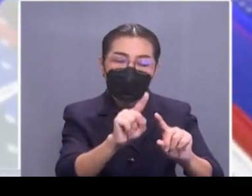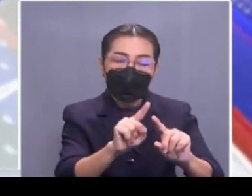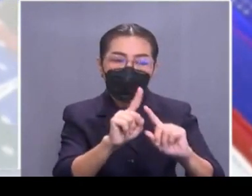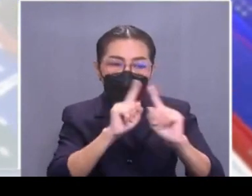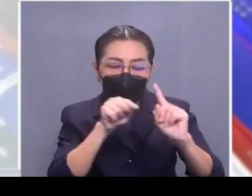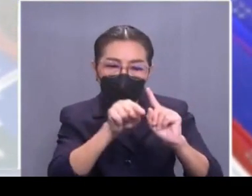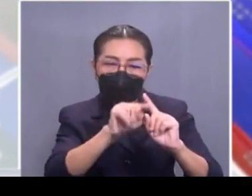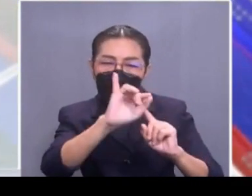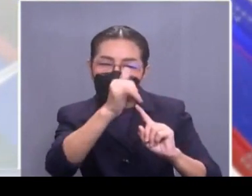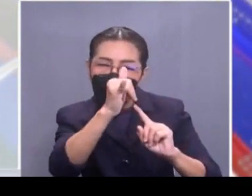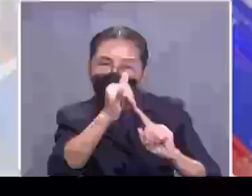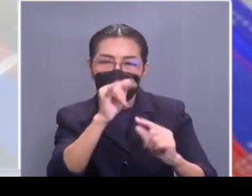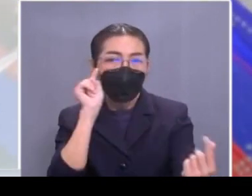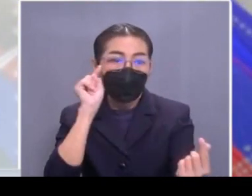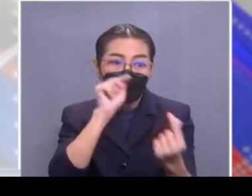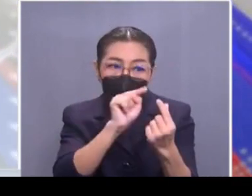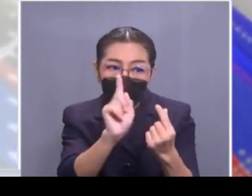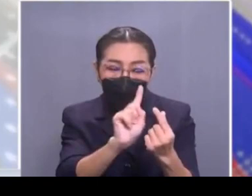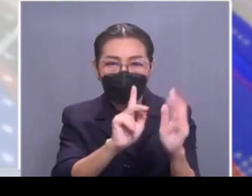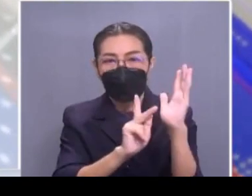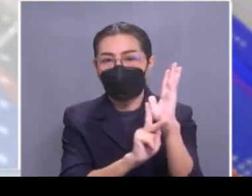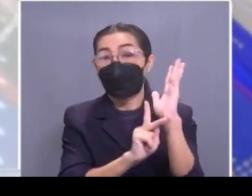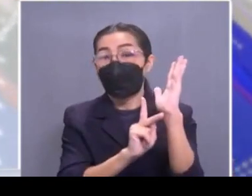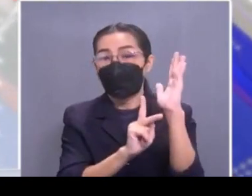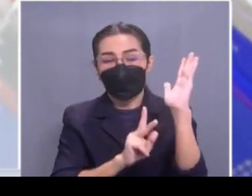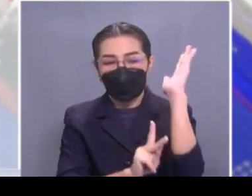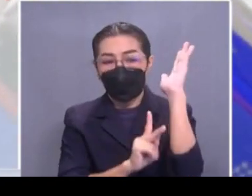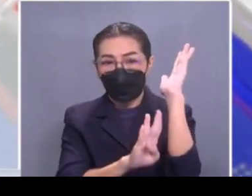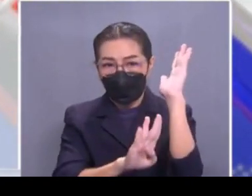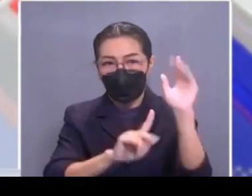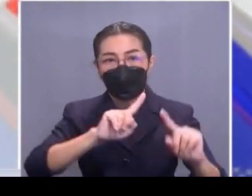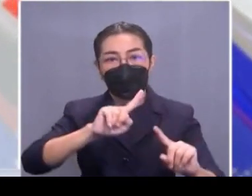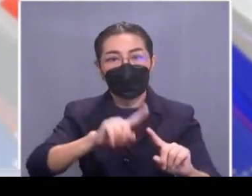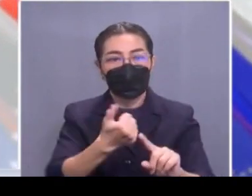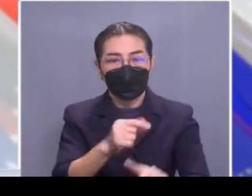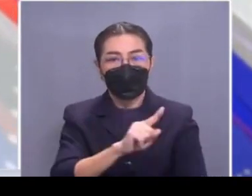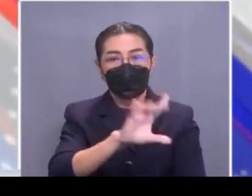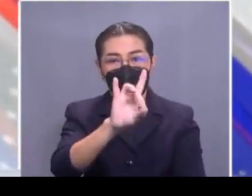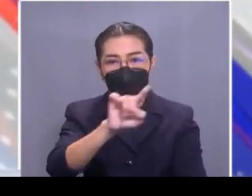ว่าจะไปประชุมกันที่จังหวัดกระบี่ในช่วงวันที่8ถึงวันที่9พฤศจิกายนค่ะ